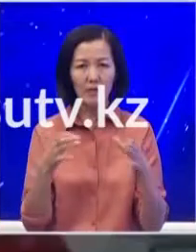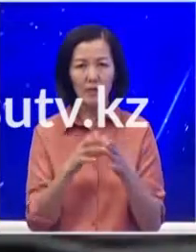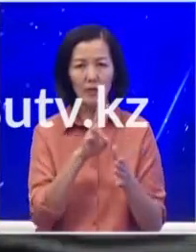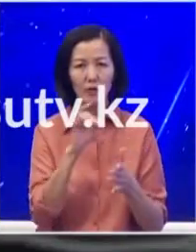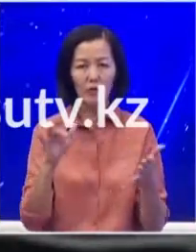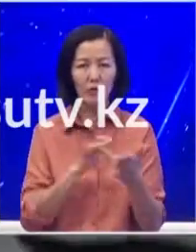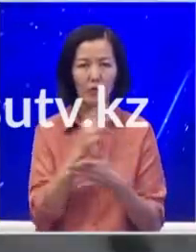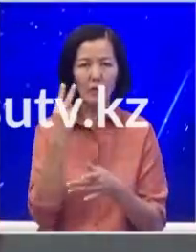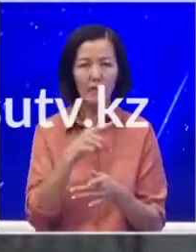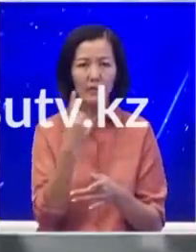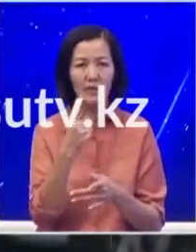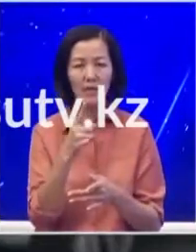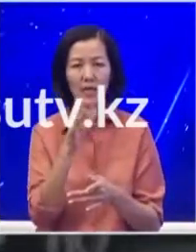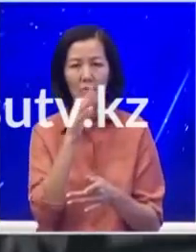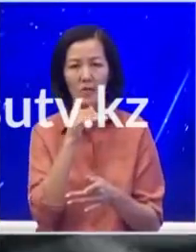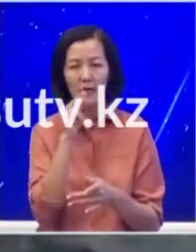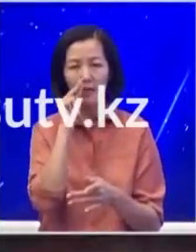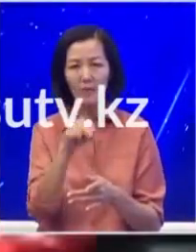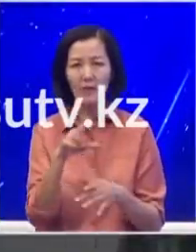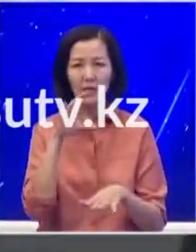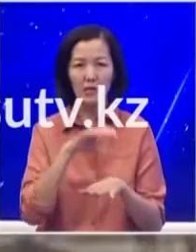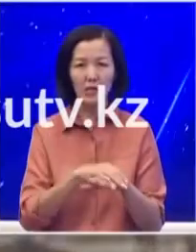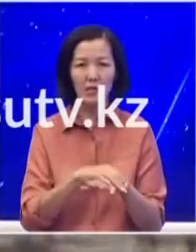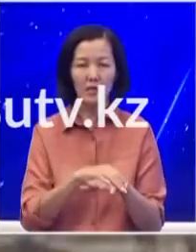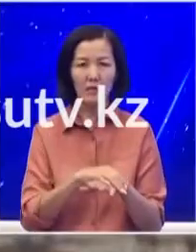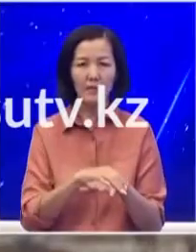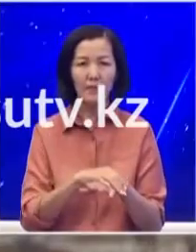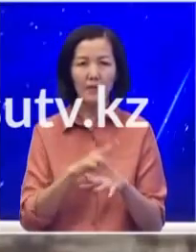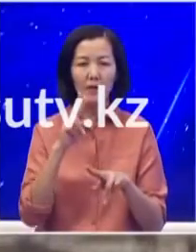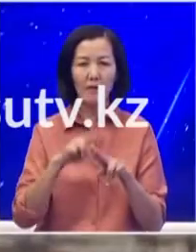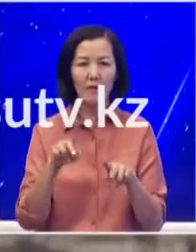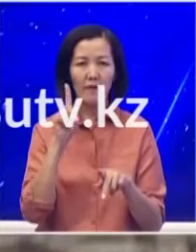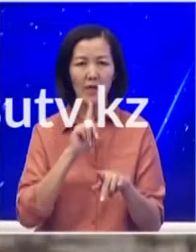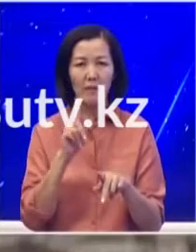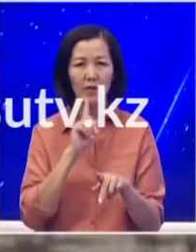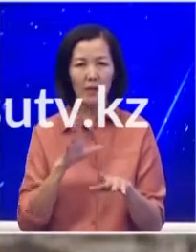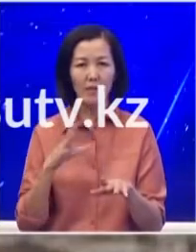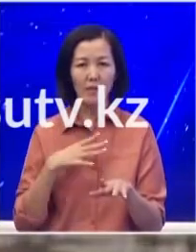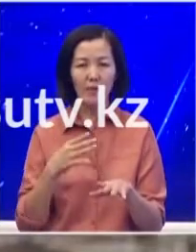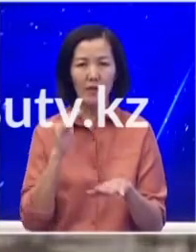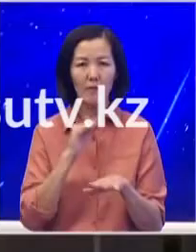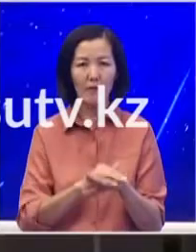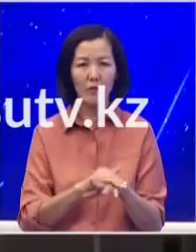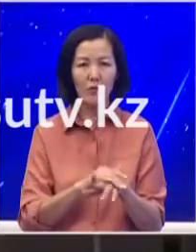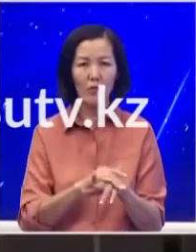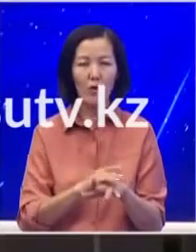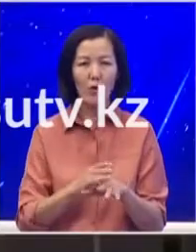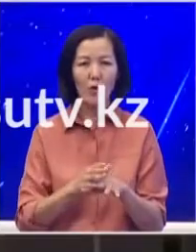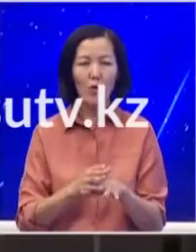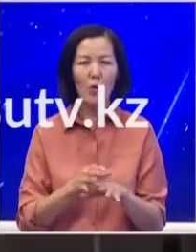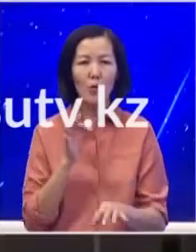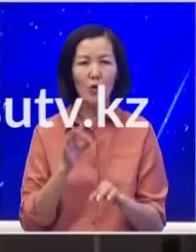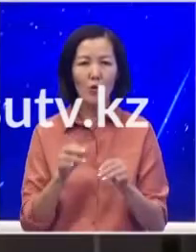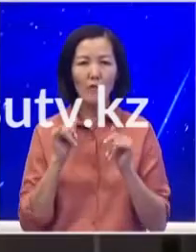департамента полиции столицы, 21-летний подозреваемый задержан и водворен в изолятор временного содержания. По данному факту возбуждено